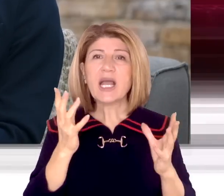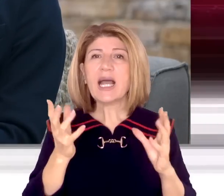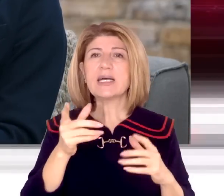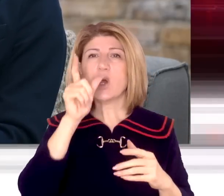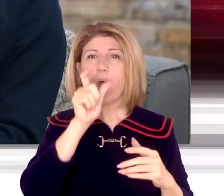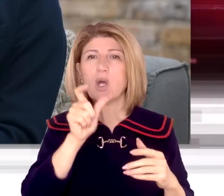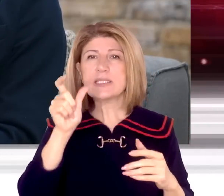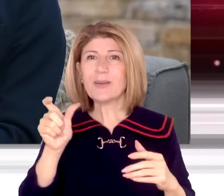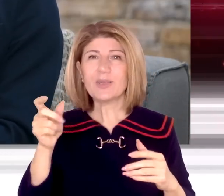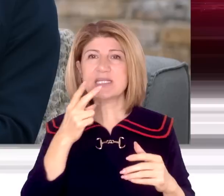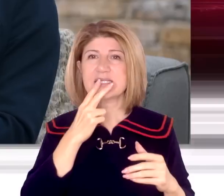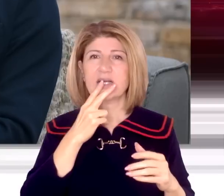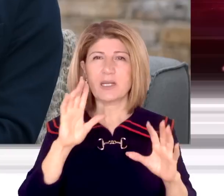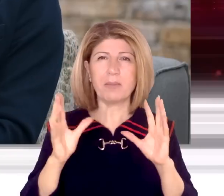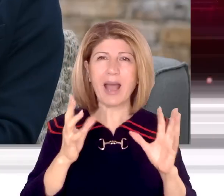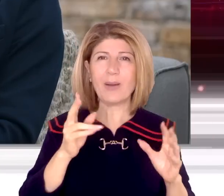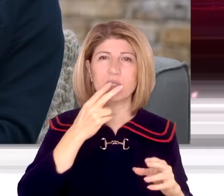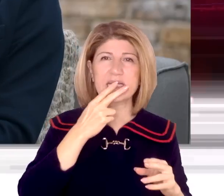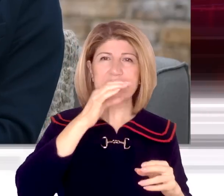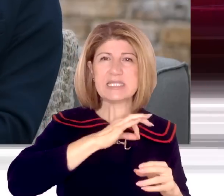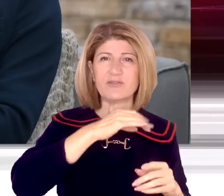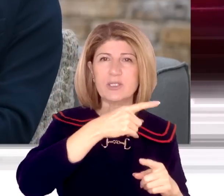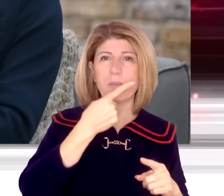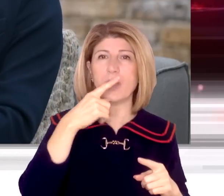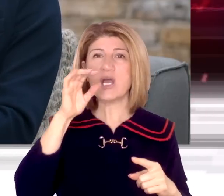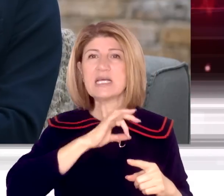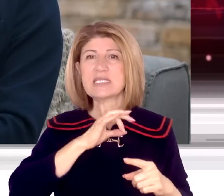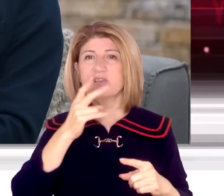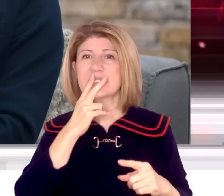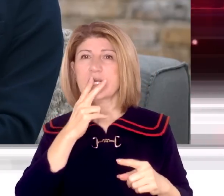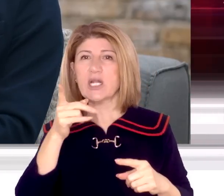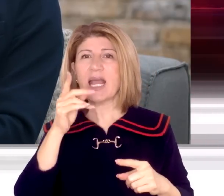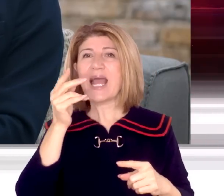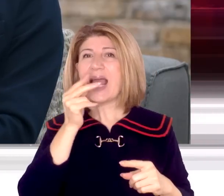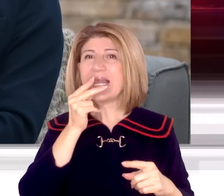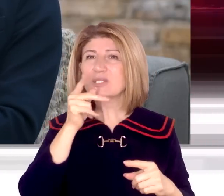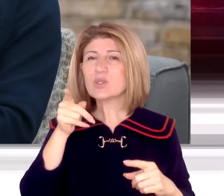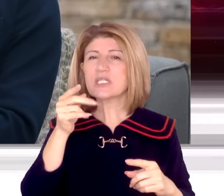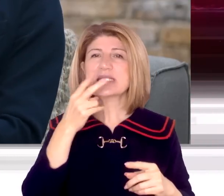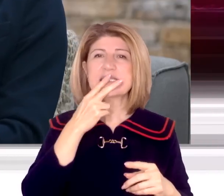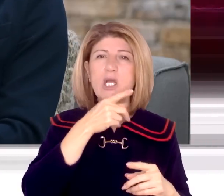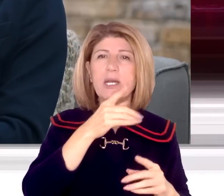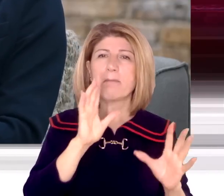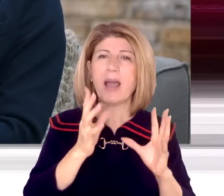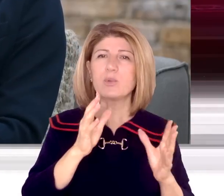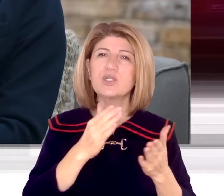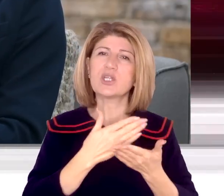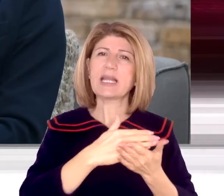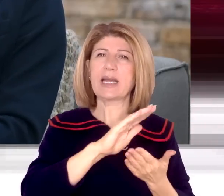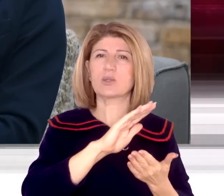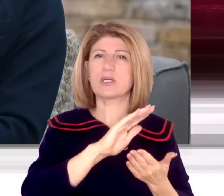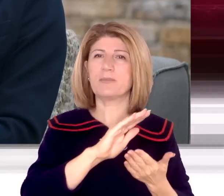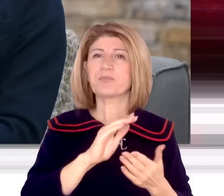واقعا تونستن کسایی که سیگار معمولی میکشن با استفاده از سیگار الکترونیکی سیگار معمولی رو ترک